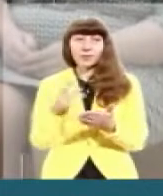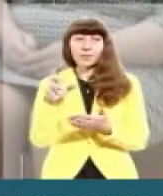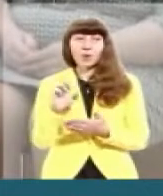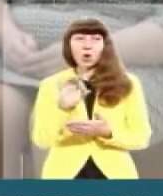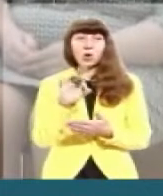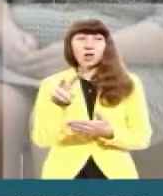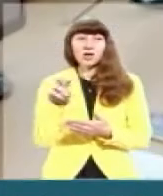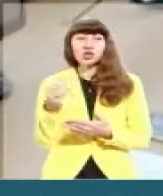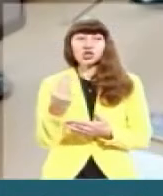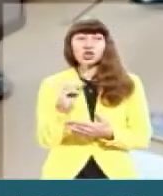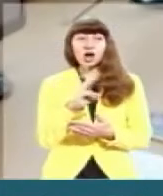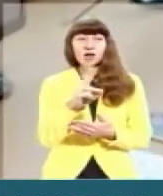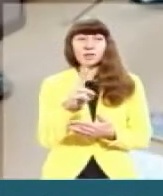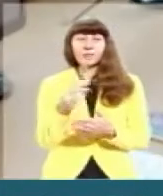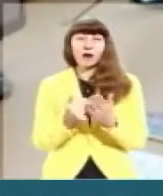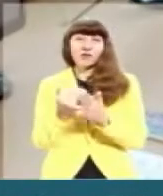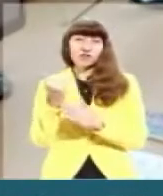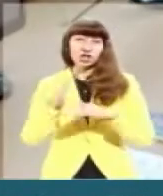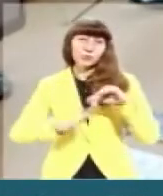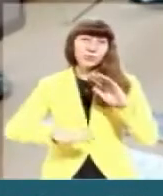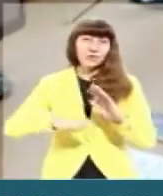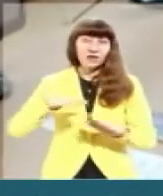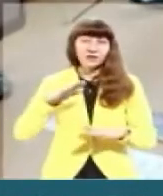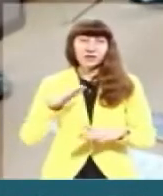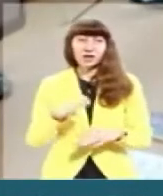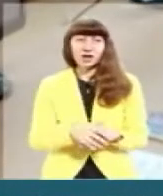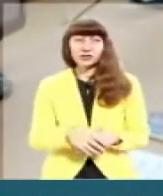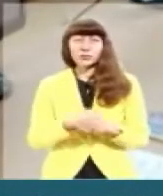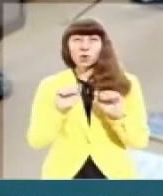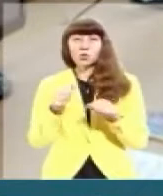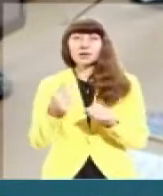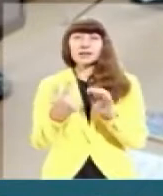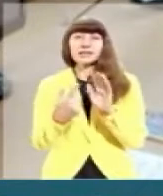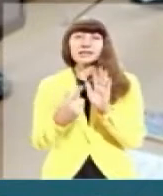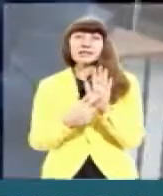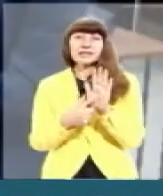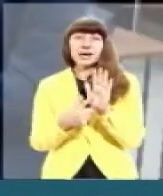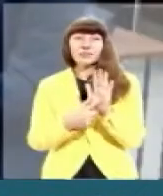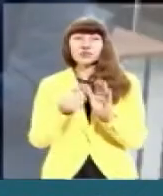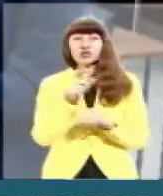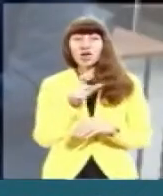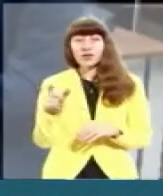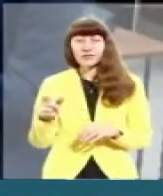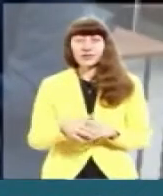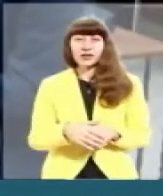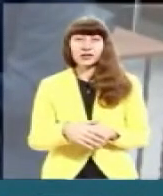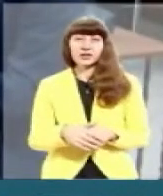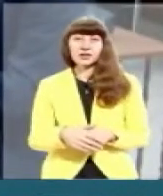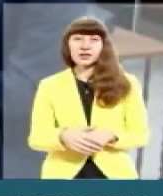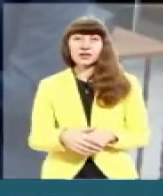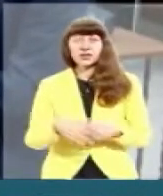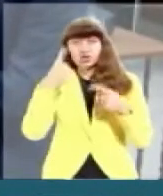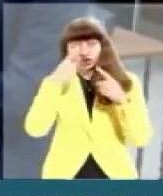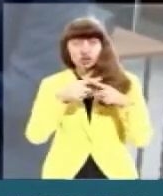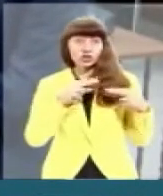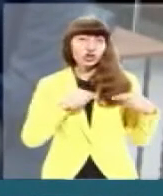teknikalık kizmetkerler, ғалымдар, мемлекеттік қызметкерлер, orta teknikalık және кәсіптік білім беру ұйымдарының педагогтері,